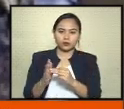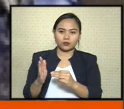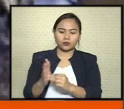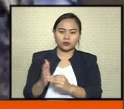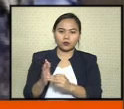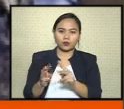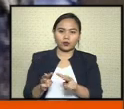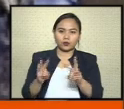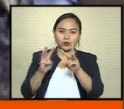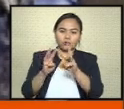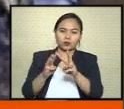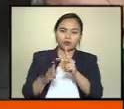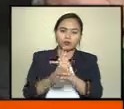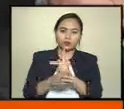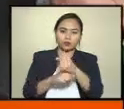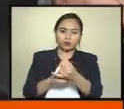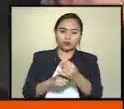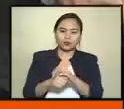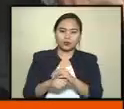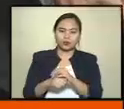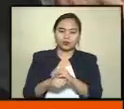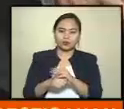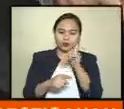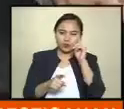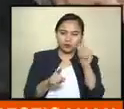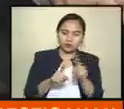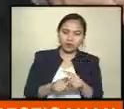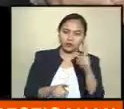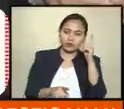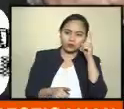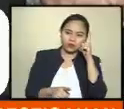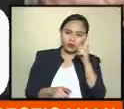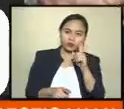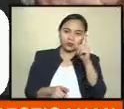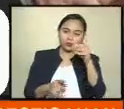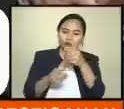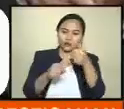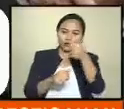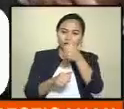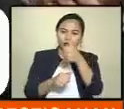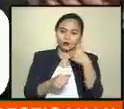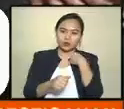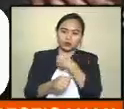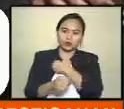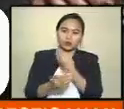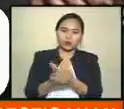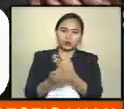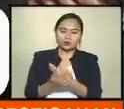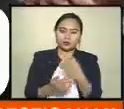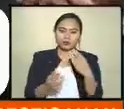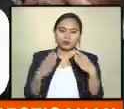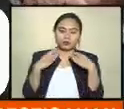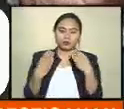project na sa Candaba. Sang-ayon naman kay Lacson ang isa sa mga vice chairperson ng Senate Finance Committee na si Senator